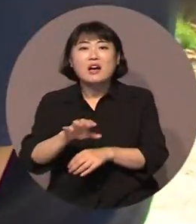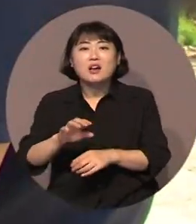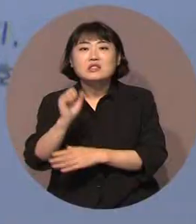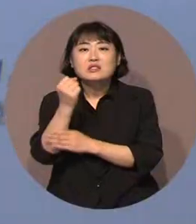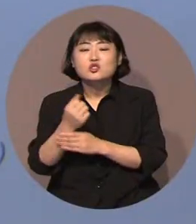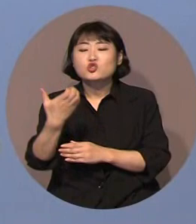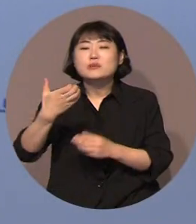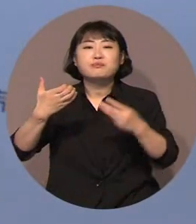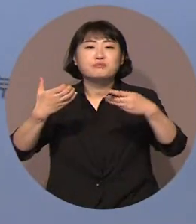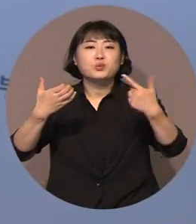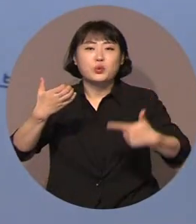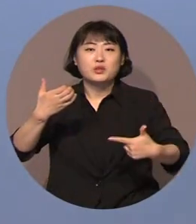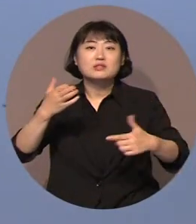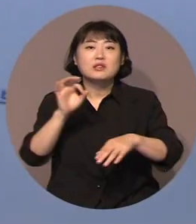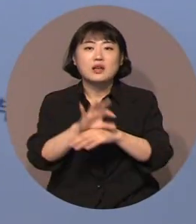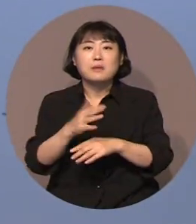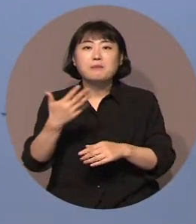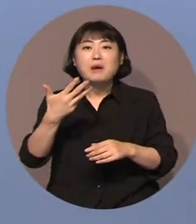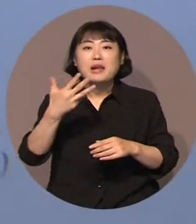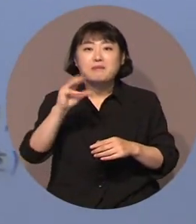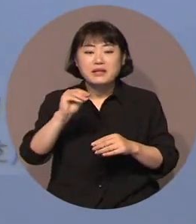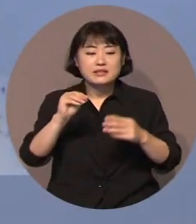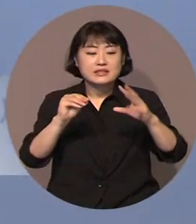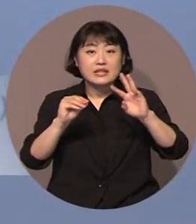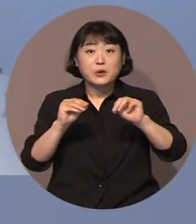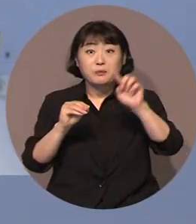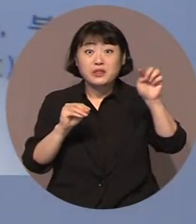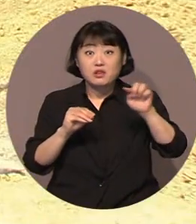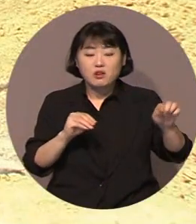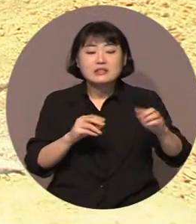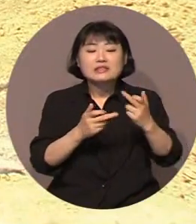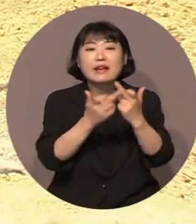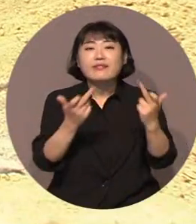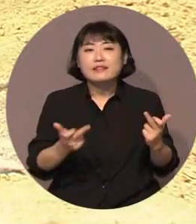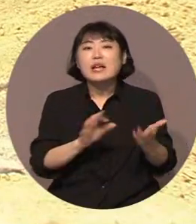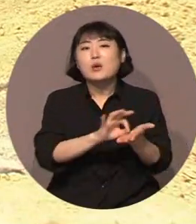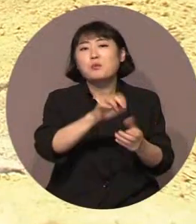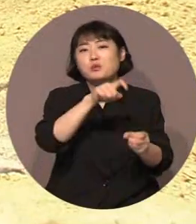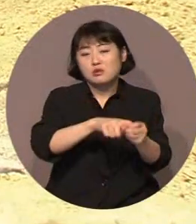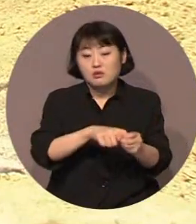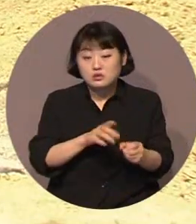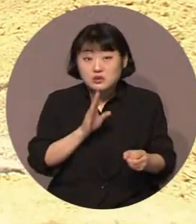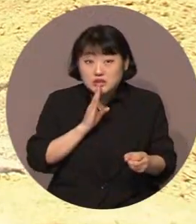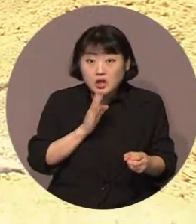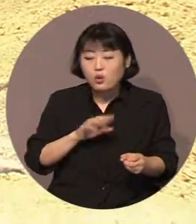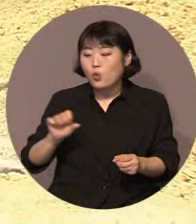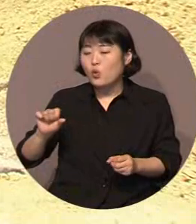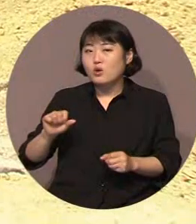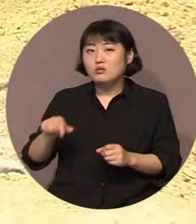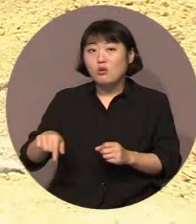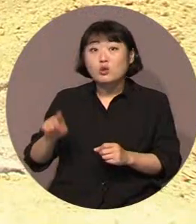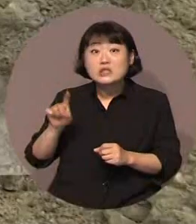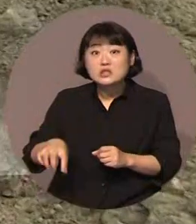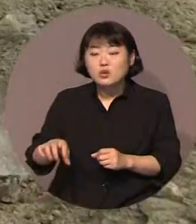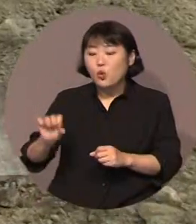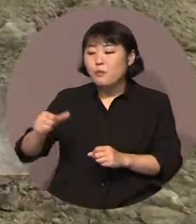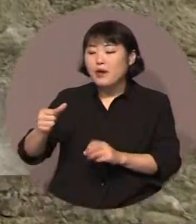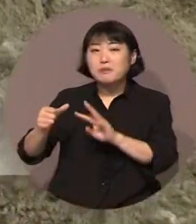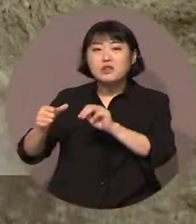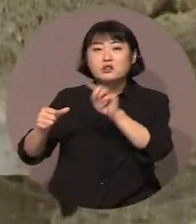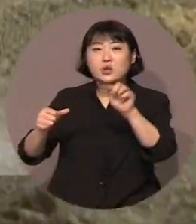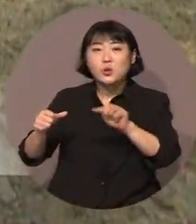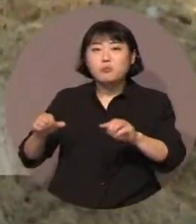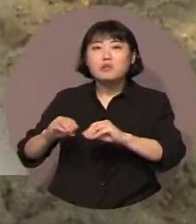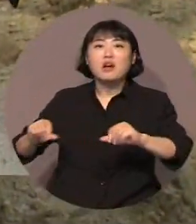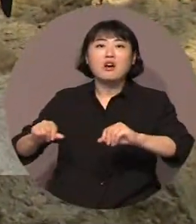약 90톤, 8만 제곱미터가 넘는 산에 사용할 거라면서 정작 부숙토는 이곳 500여 제곱미터